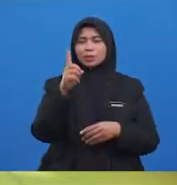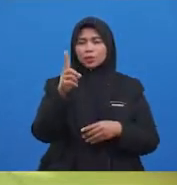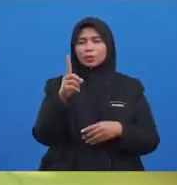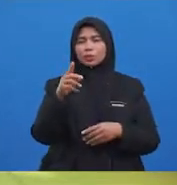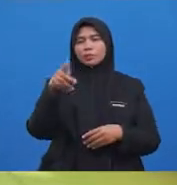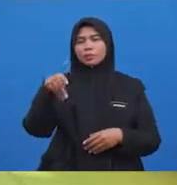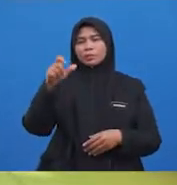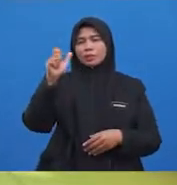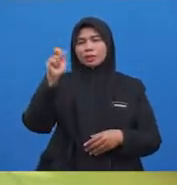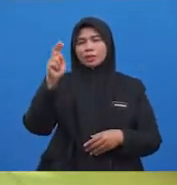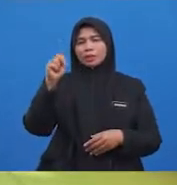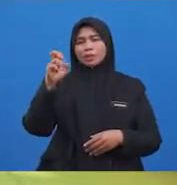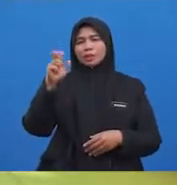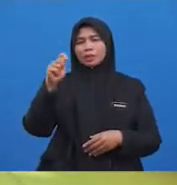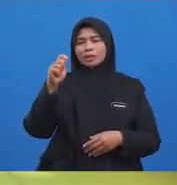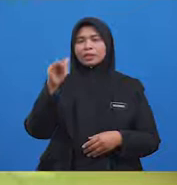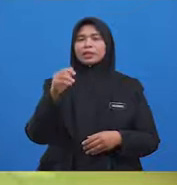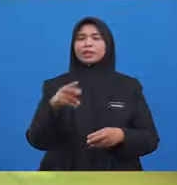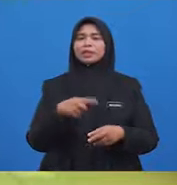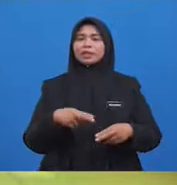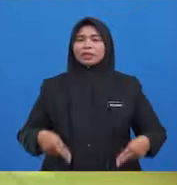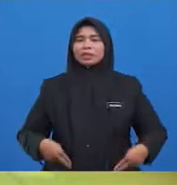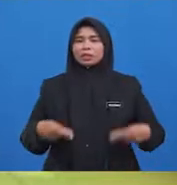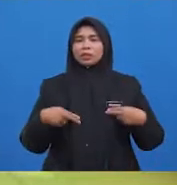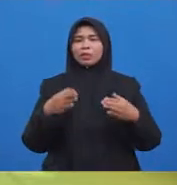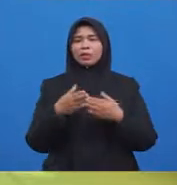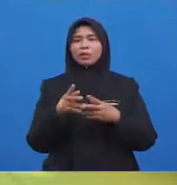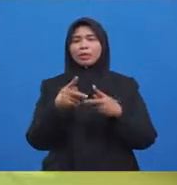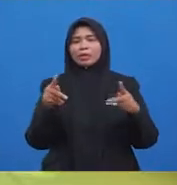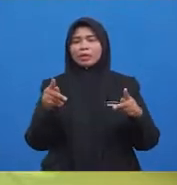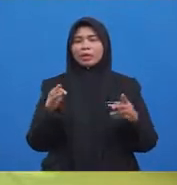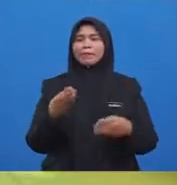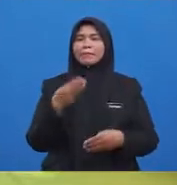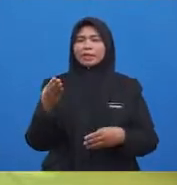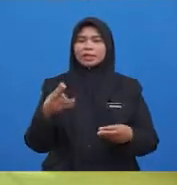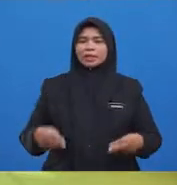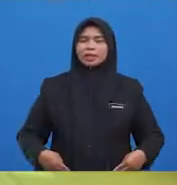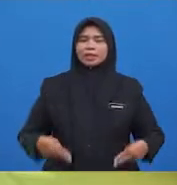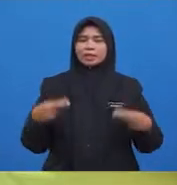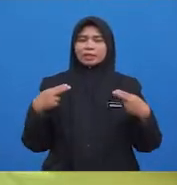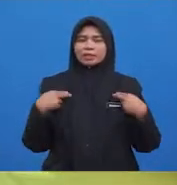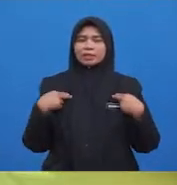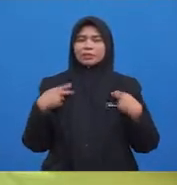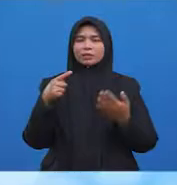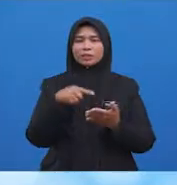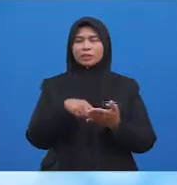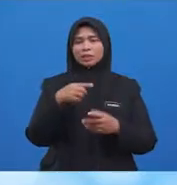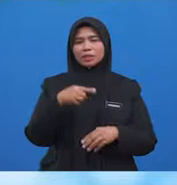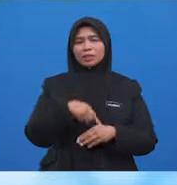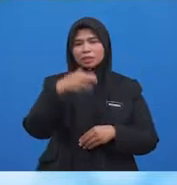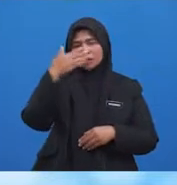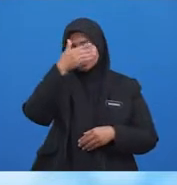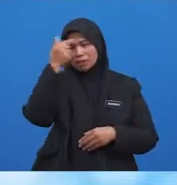yang dihuni oleh pelbagai benda hidup ini disebabkan